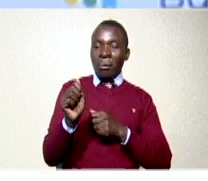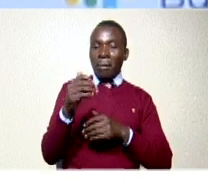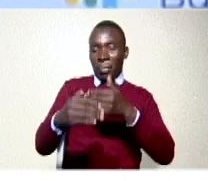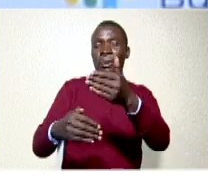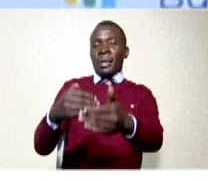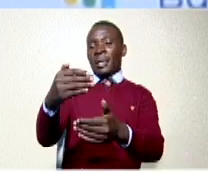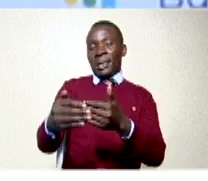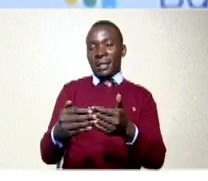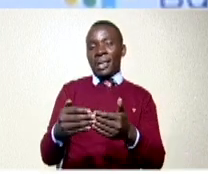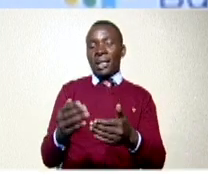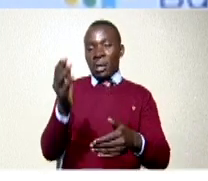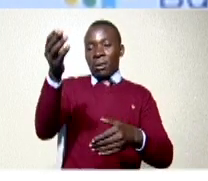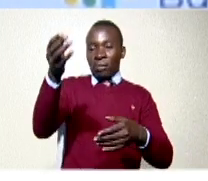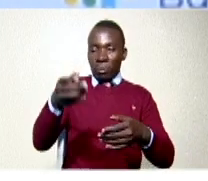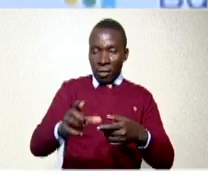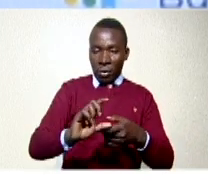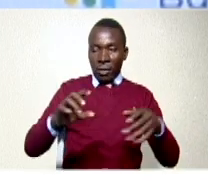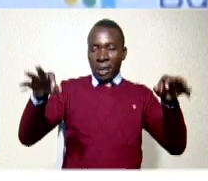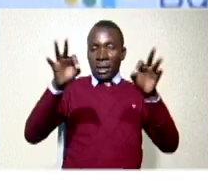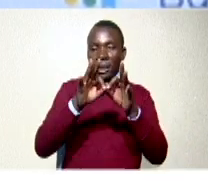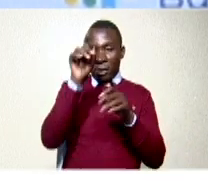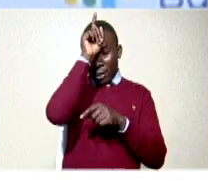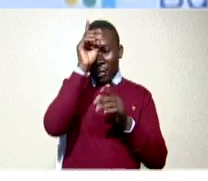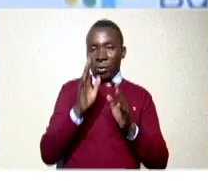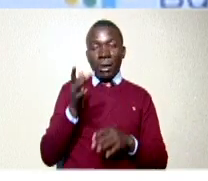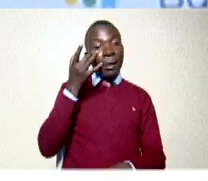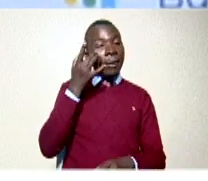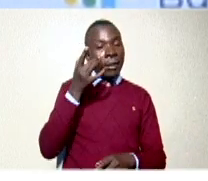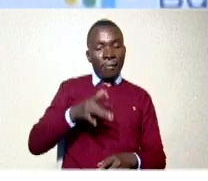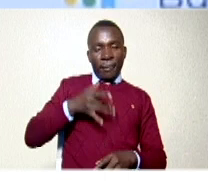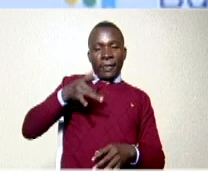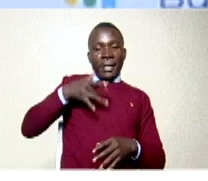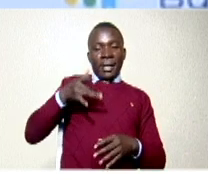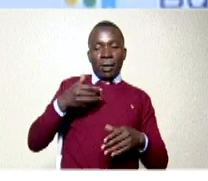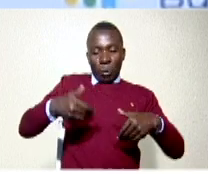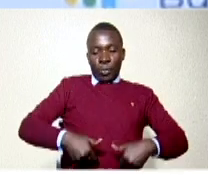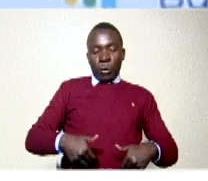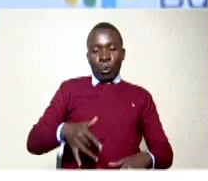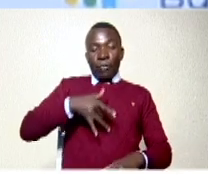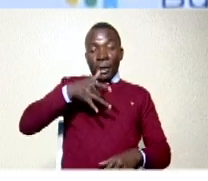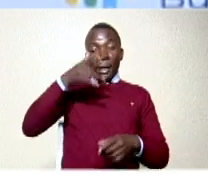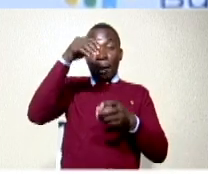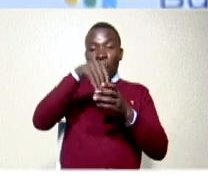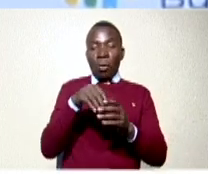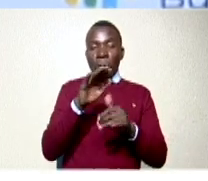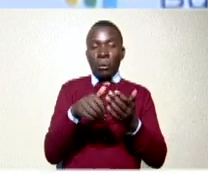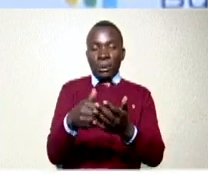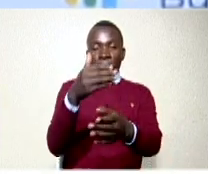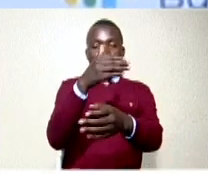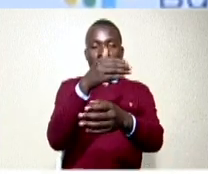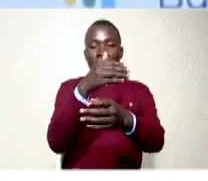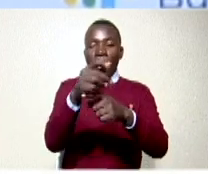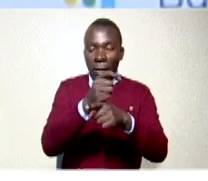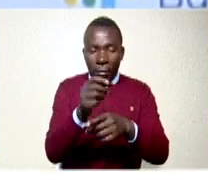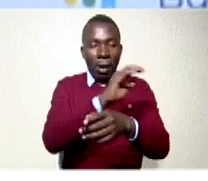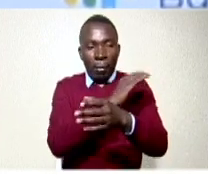ruhererekane rw'inyongeragaciro abaturage bibonamo, abatoya bibonamo, kandi bakabubakira ubushobozi